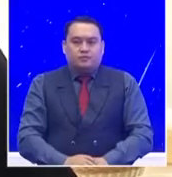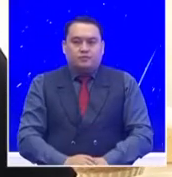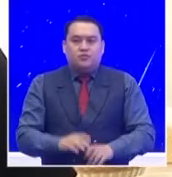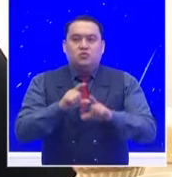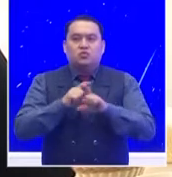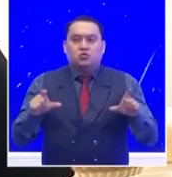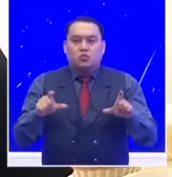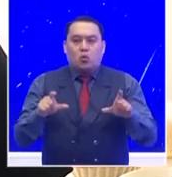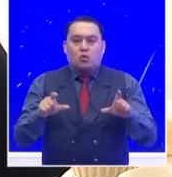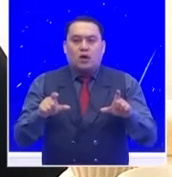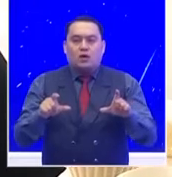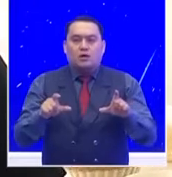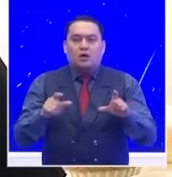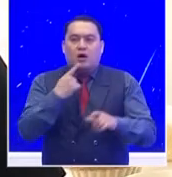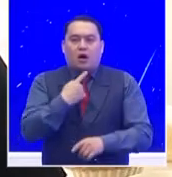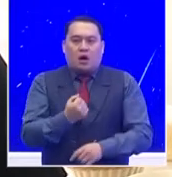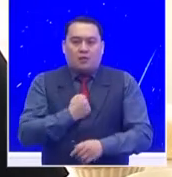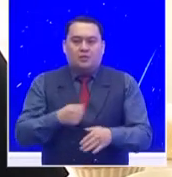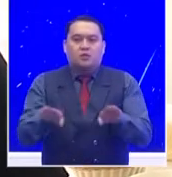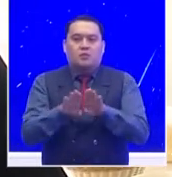на казарму.